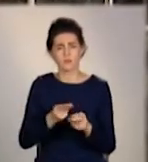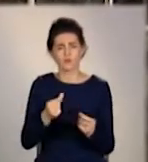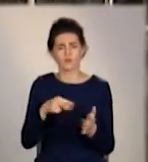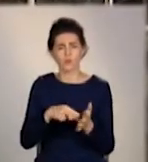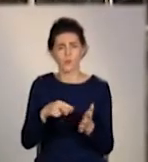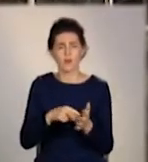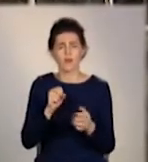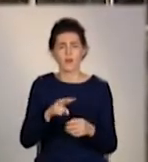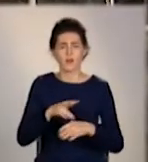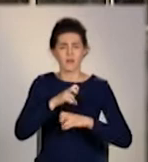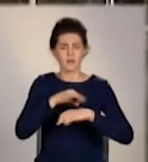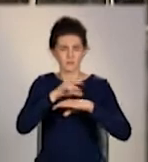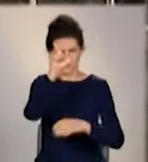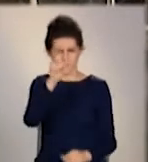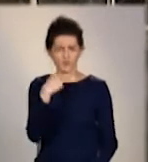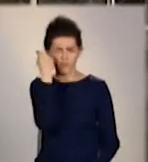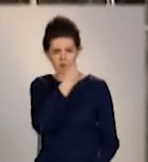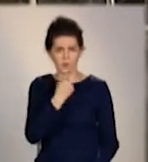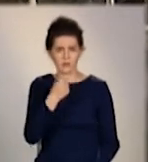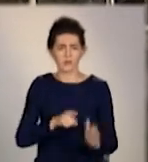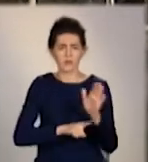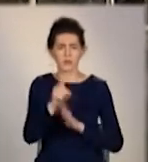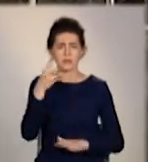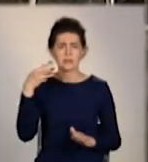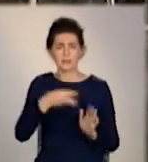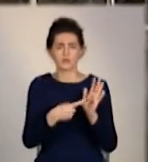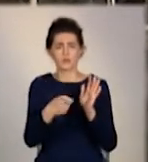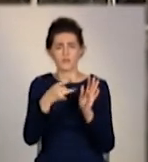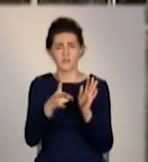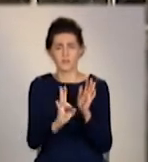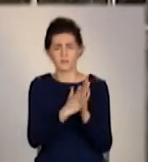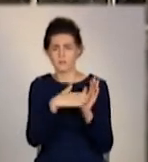як на фізичних осіб – це від 3060 гривень до